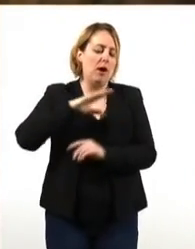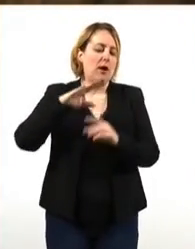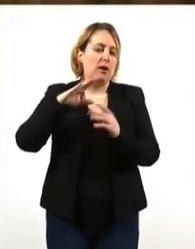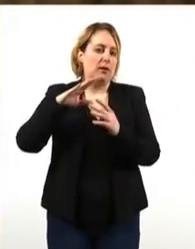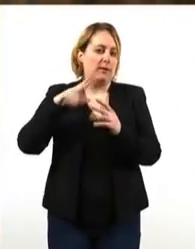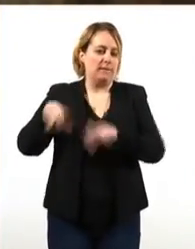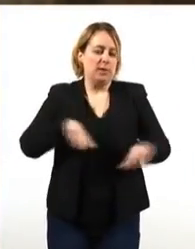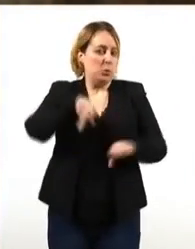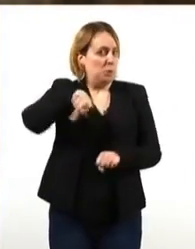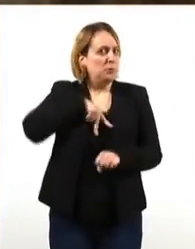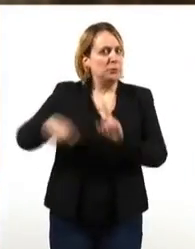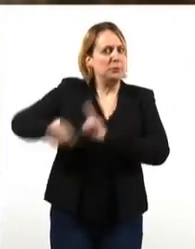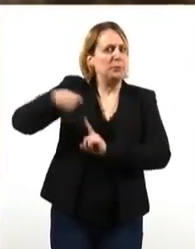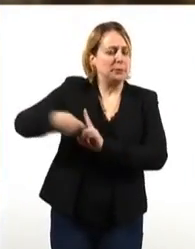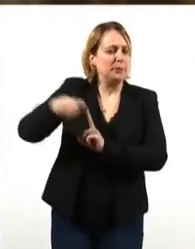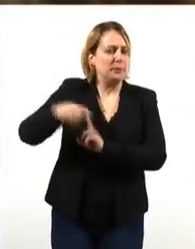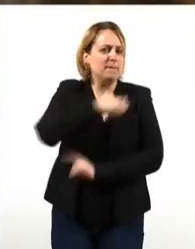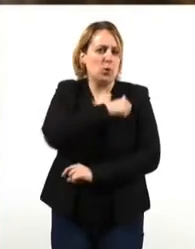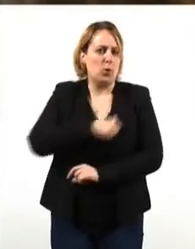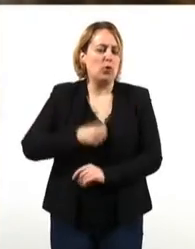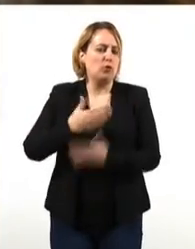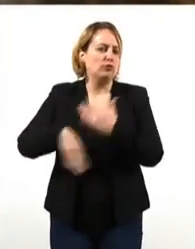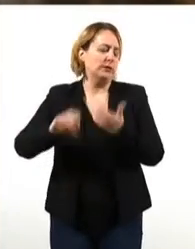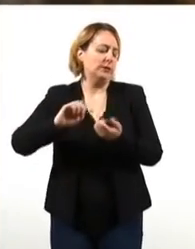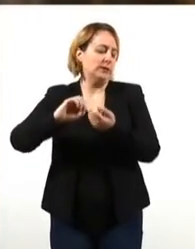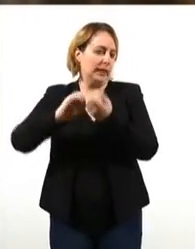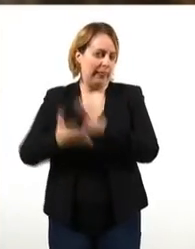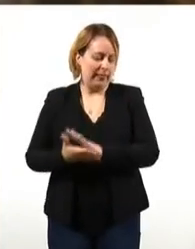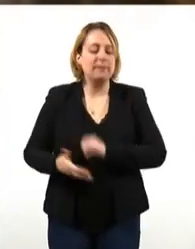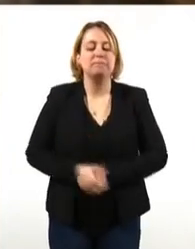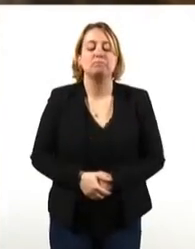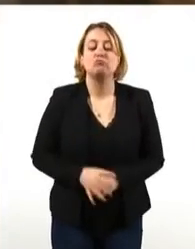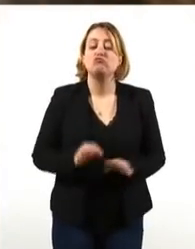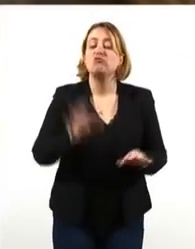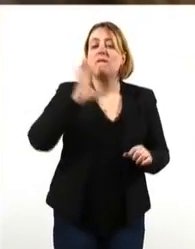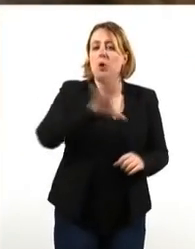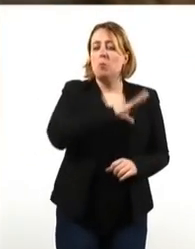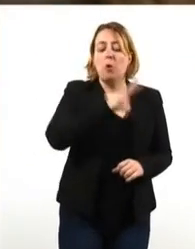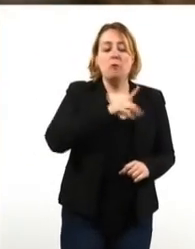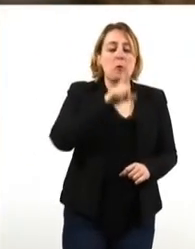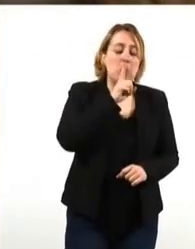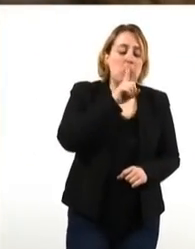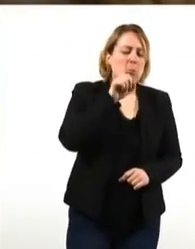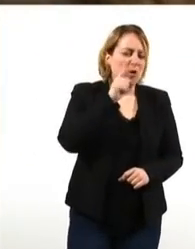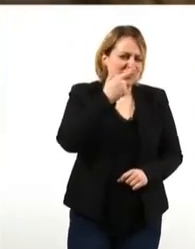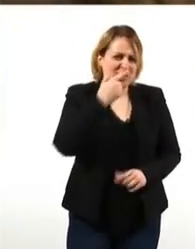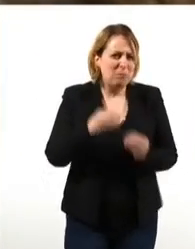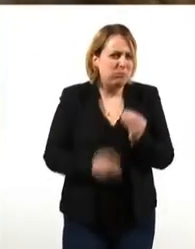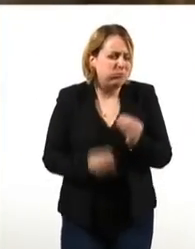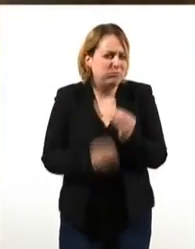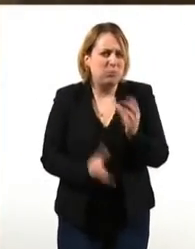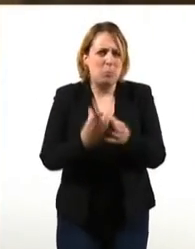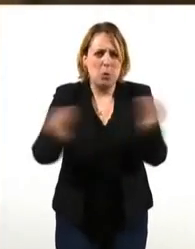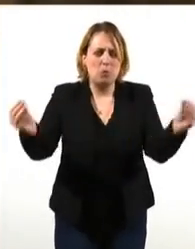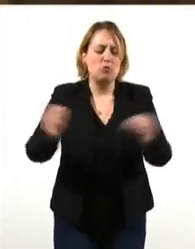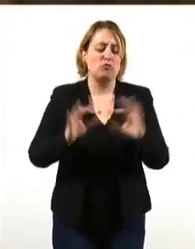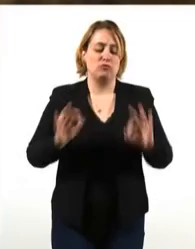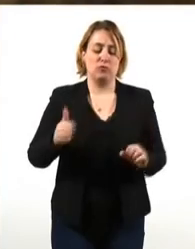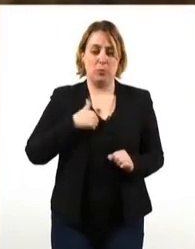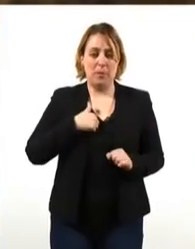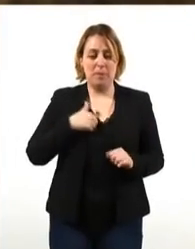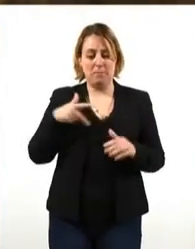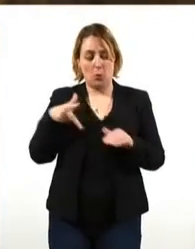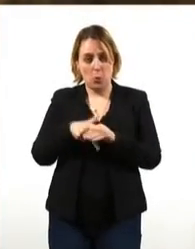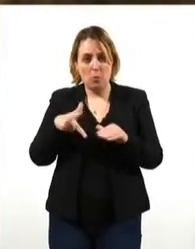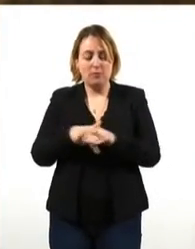mes vidéos. Et les profs n'avaient pas réagi parce que j'ai l'impression qu'avant, on n'en parlait pas trop. Et j'en parle de plus en plus avec